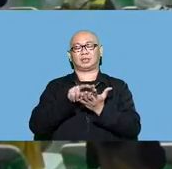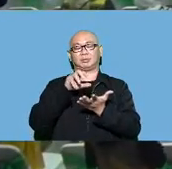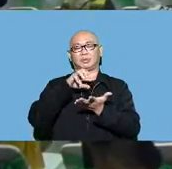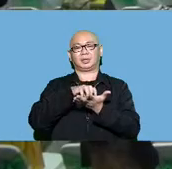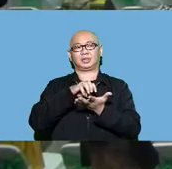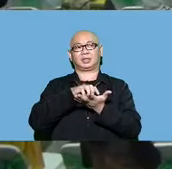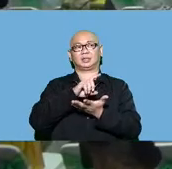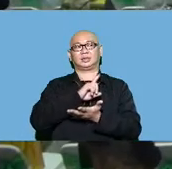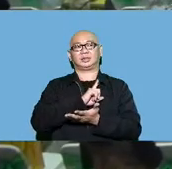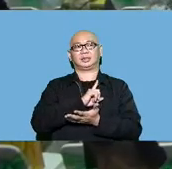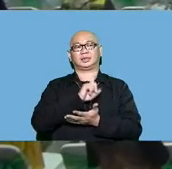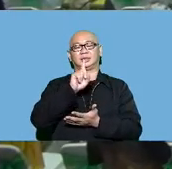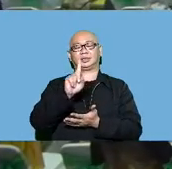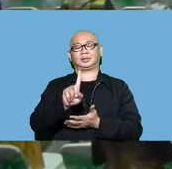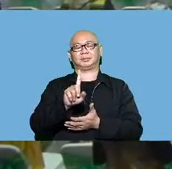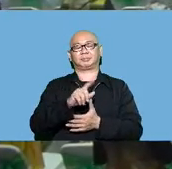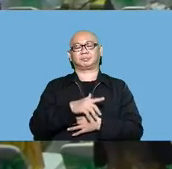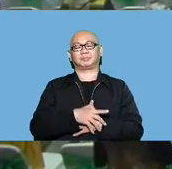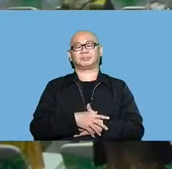diri.